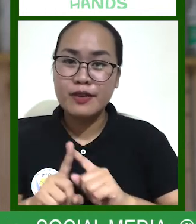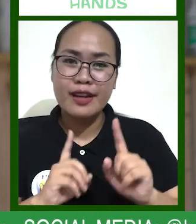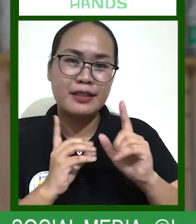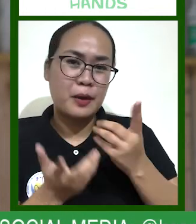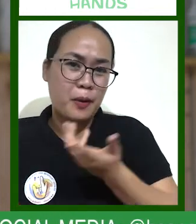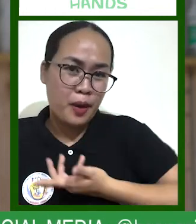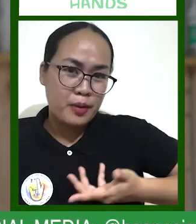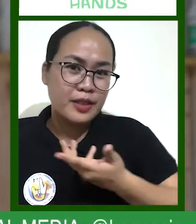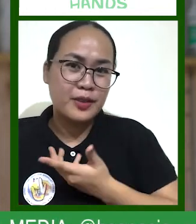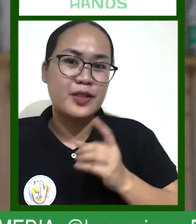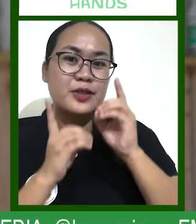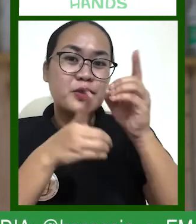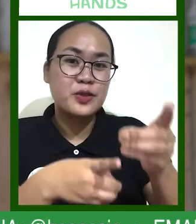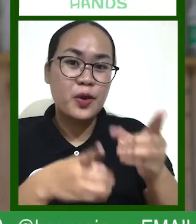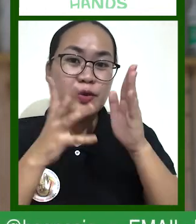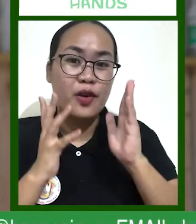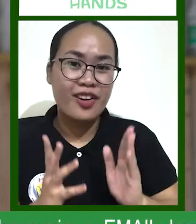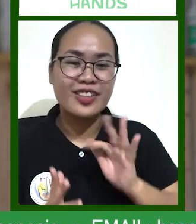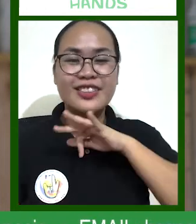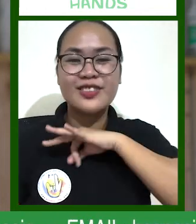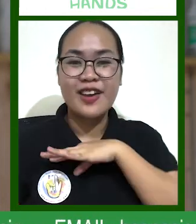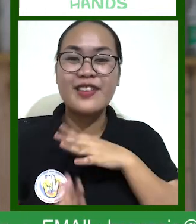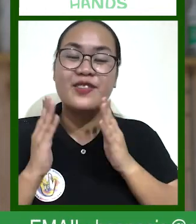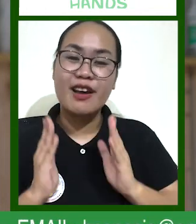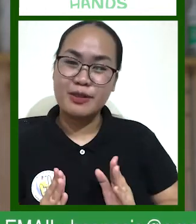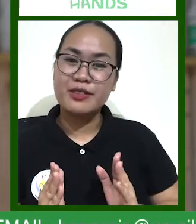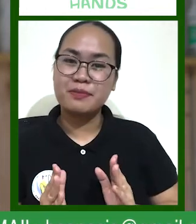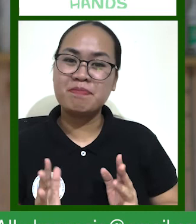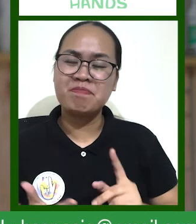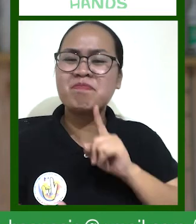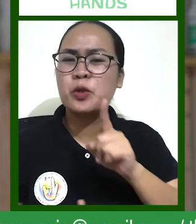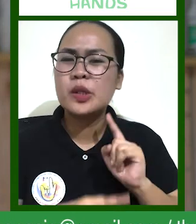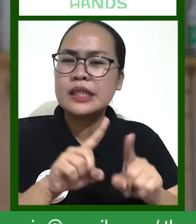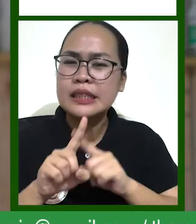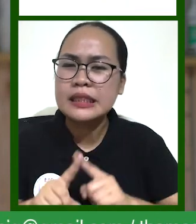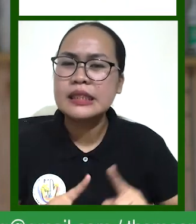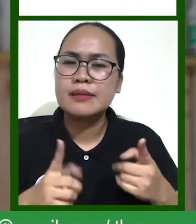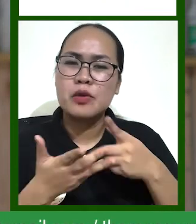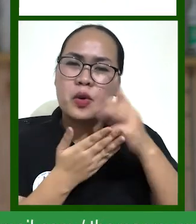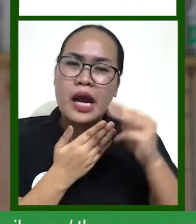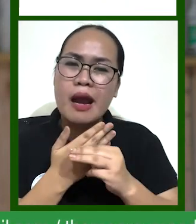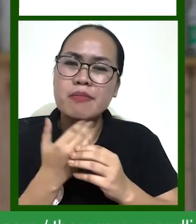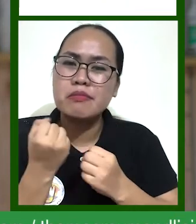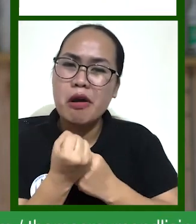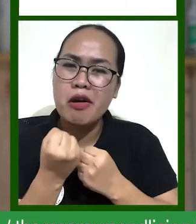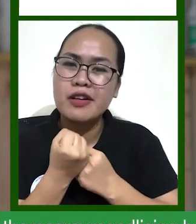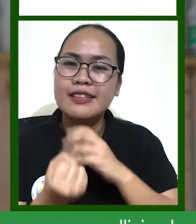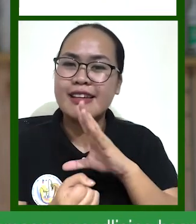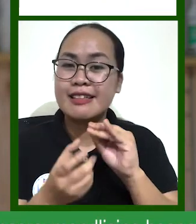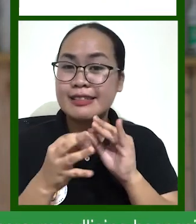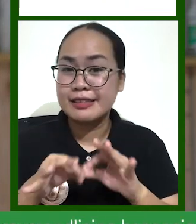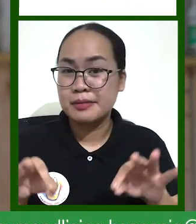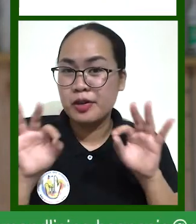Of course, benefactors na talagang tumutulong po sa ating mga programa dito po sa ating barangay. And of course, most importantly, ang